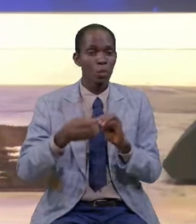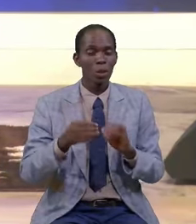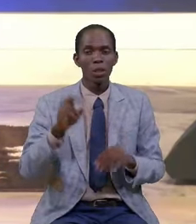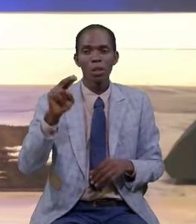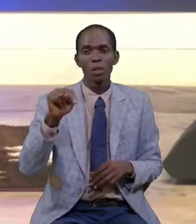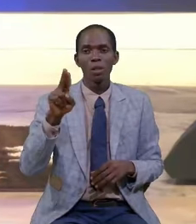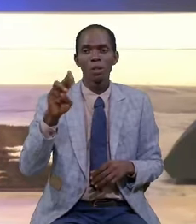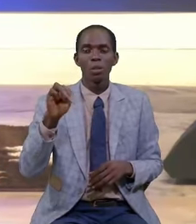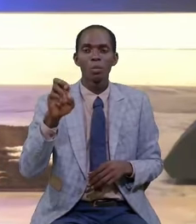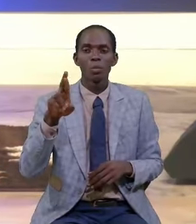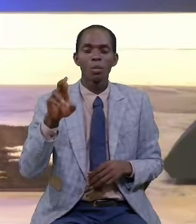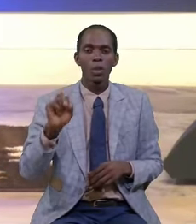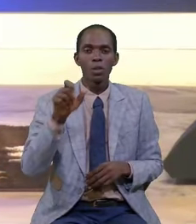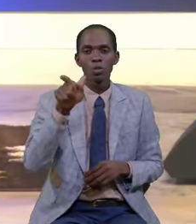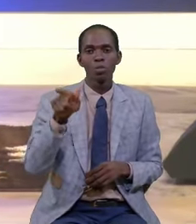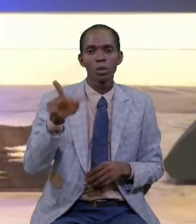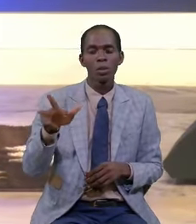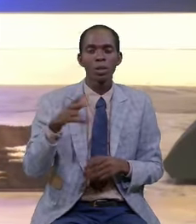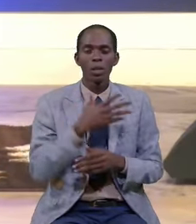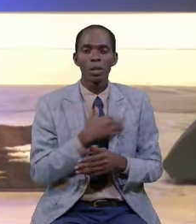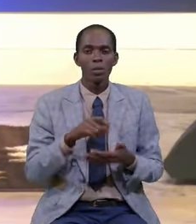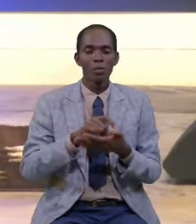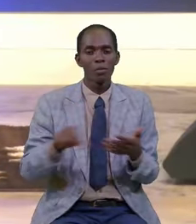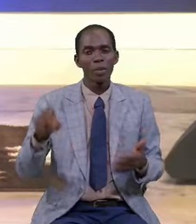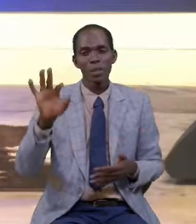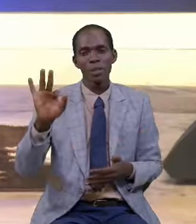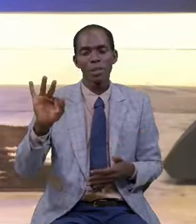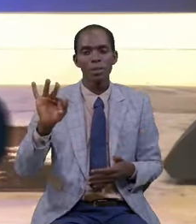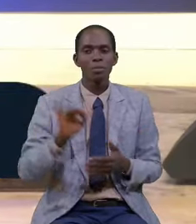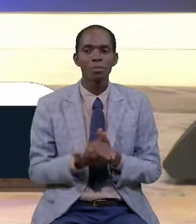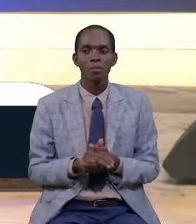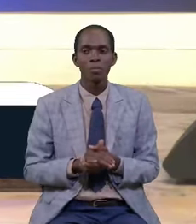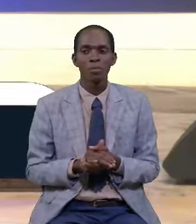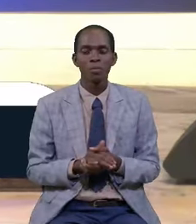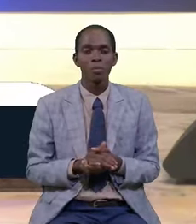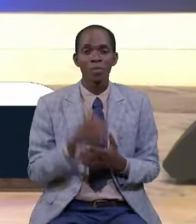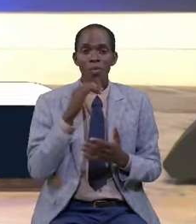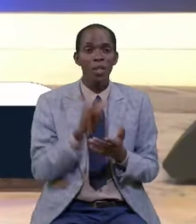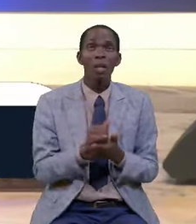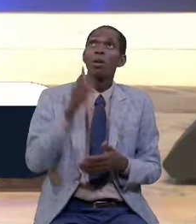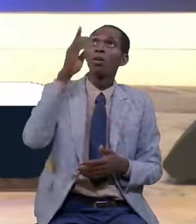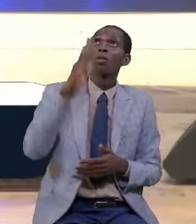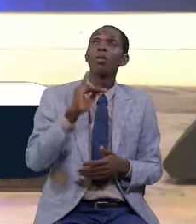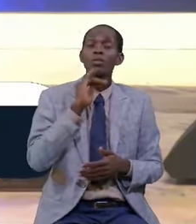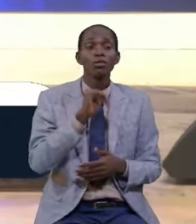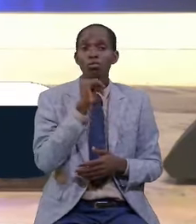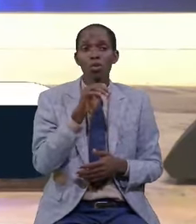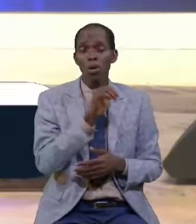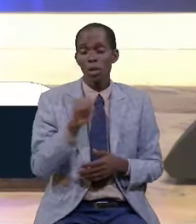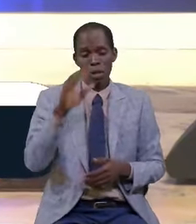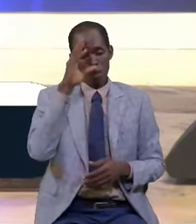chapitre 23. Je lis le verset 19 qui dit que Dieu n'est point un homme pour